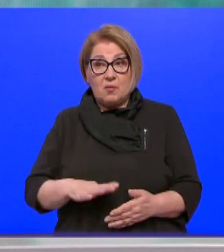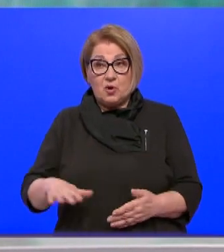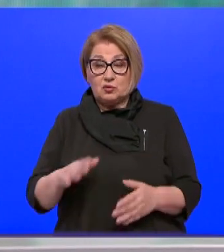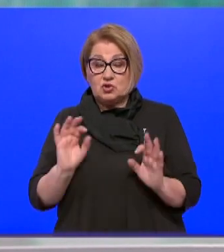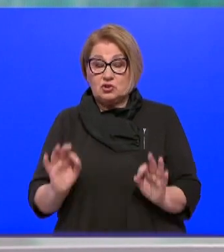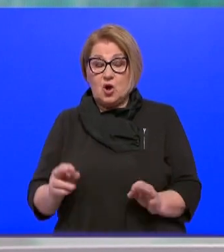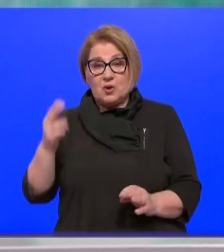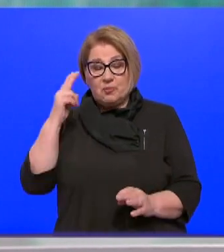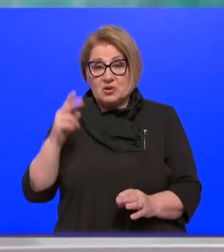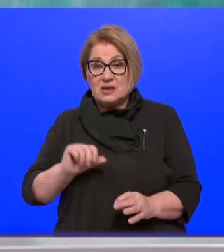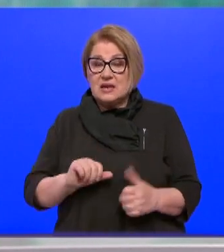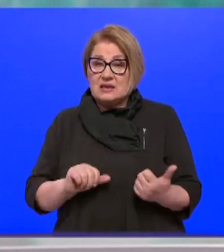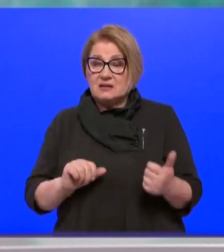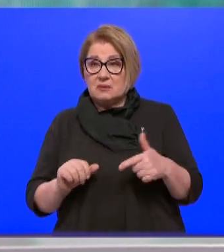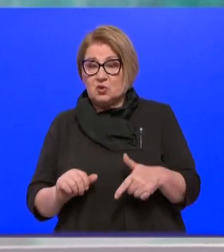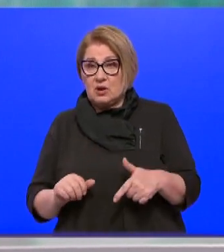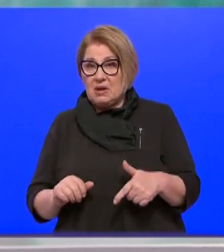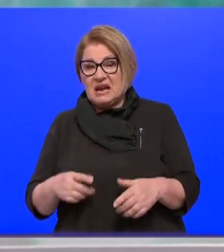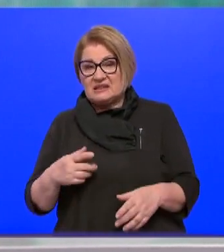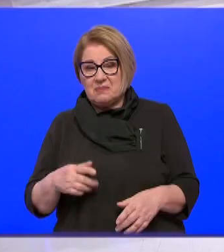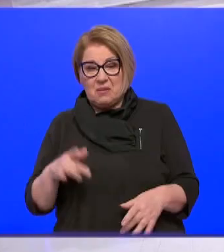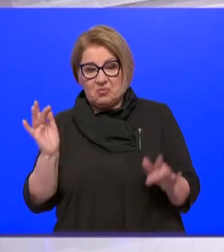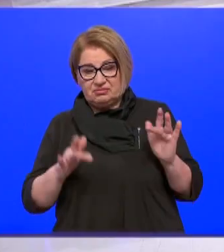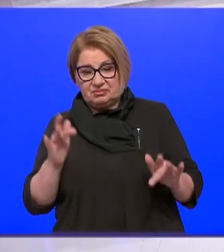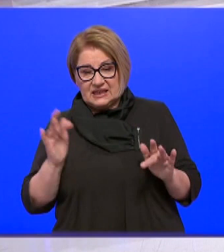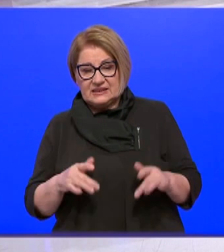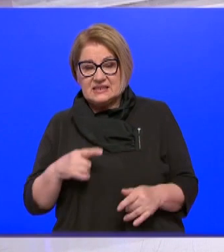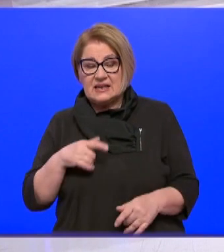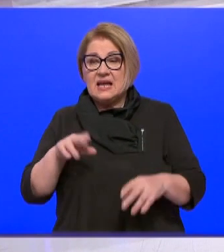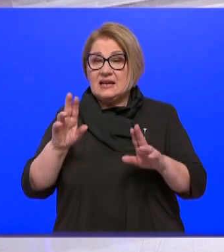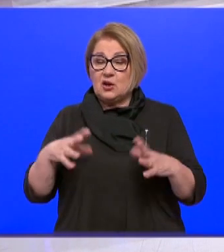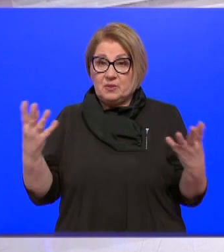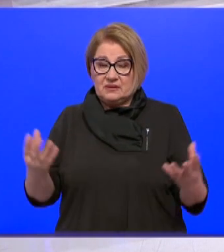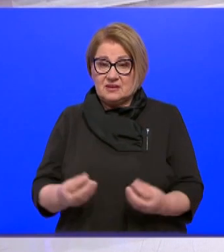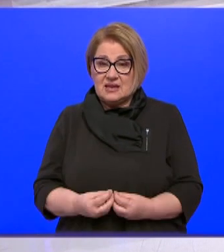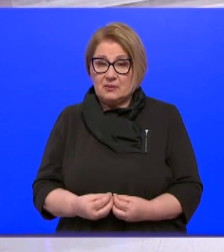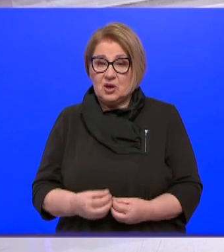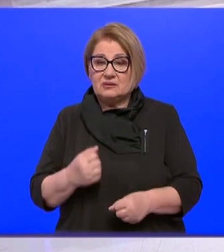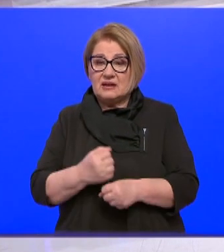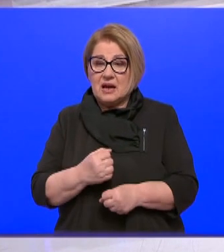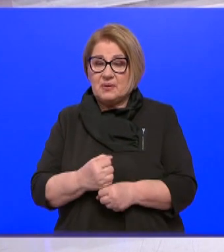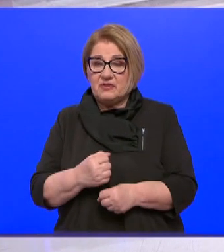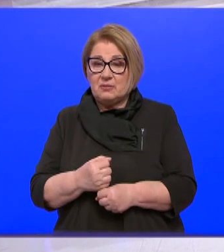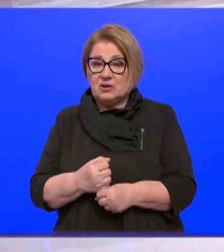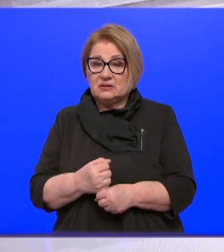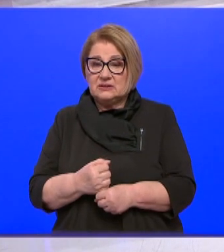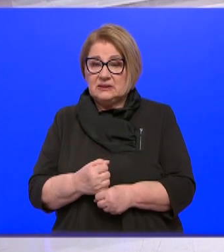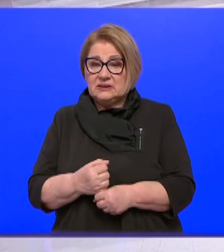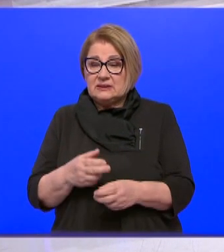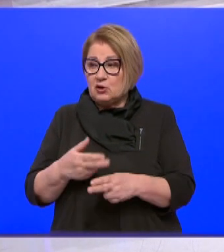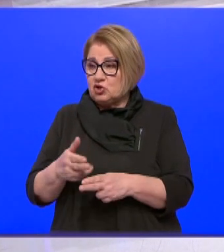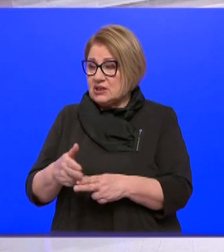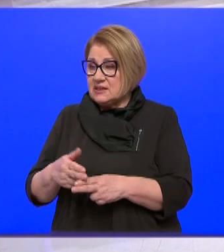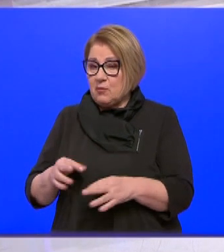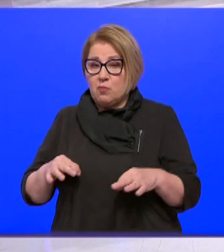mislim da ne trebamo tu jedni drugima podmetati nogu na tom putu, nego biti upravo zajedno da napravimo, da raskrčimo